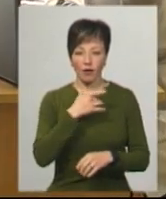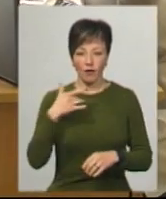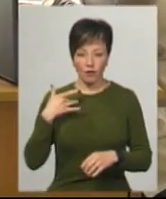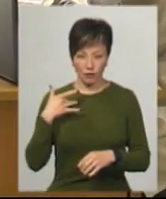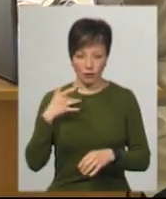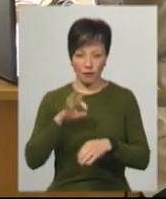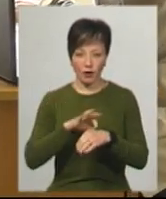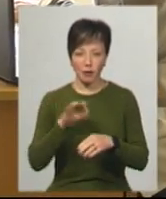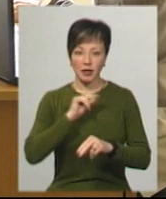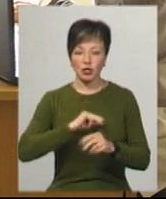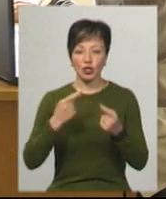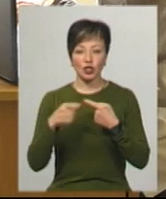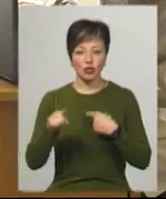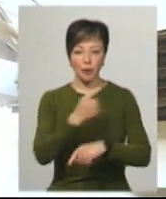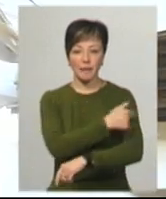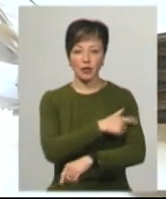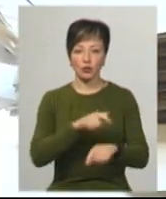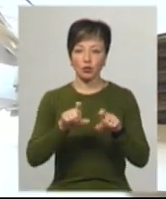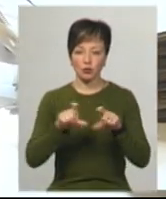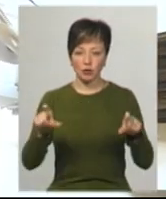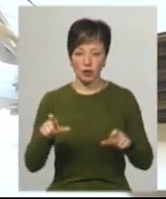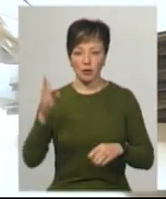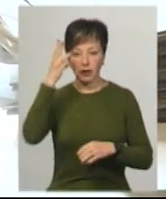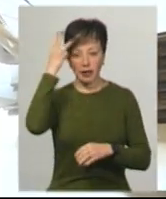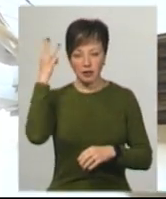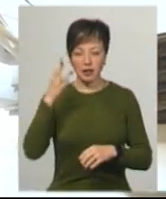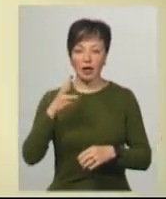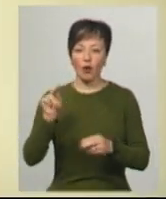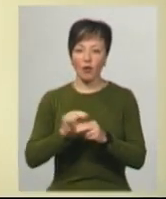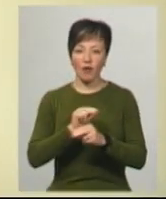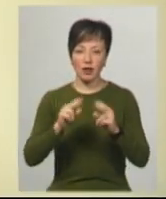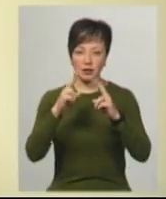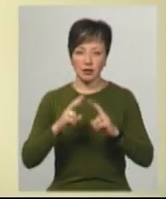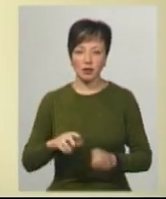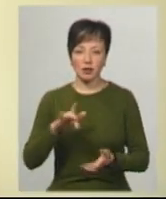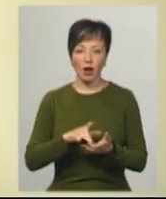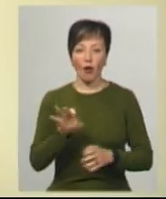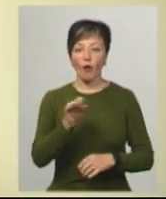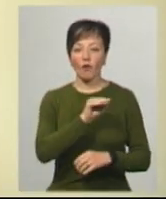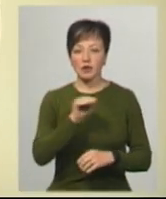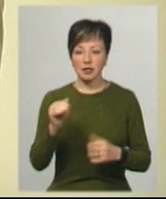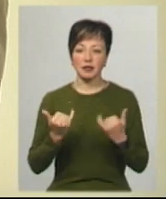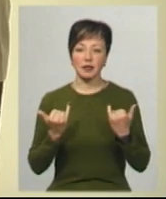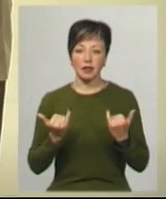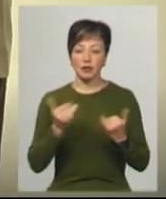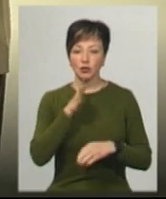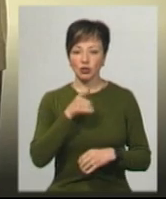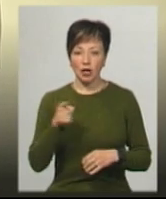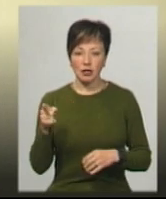є працівником іншої медичної структури – Хмельницького лікувально-діагностичного центру. Офіційно на даний час